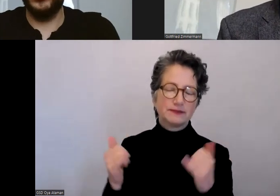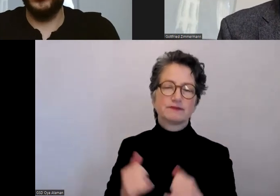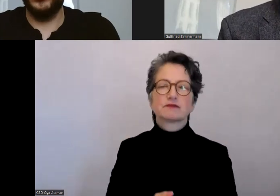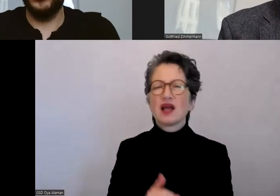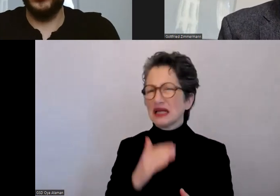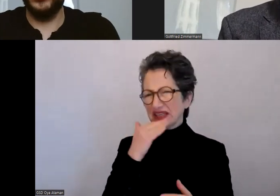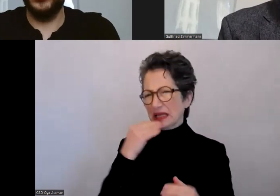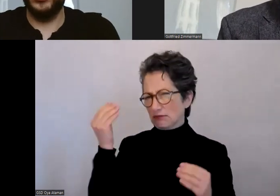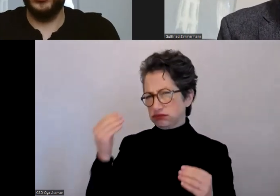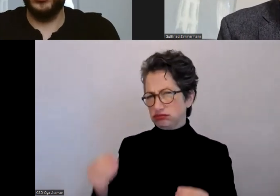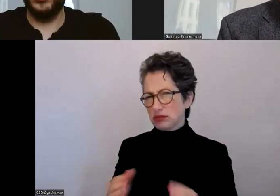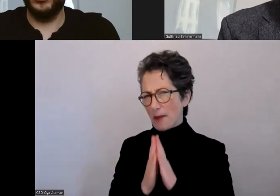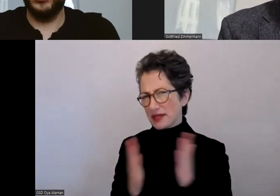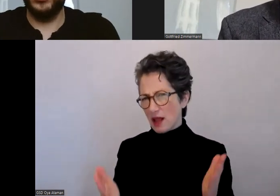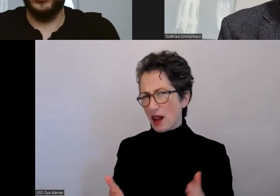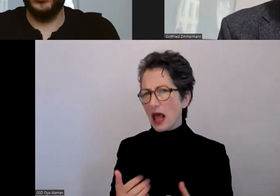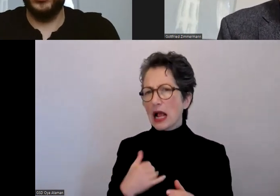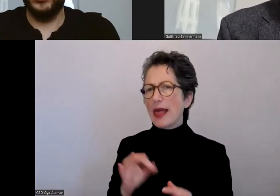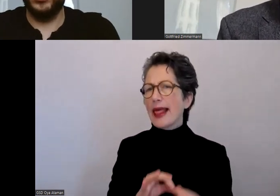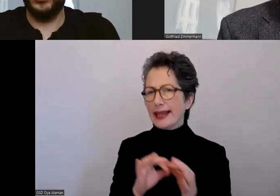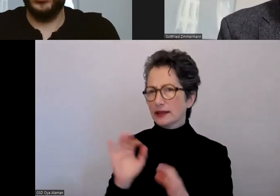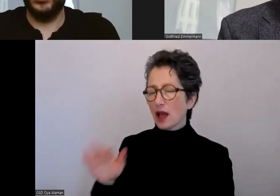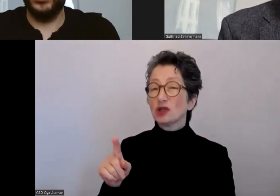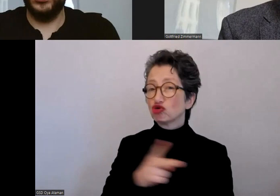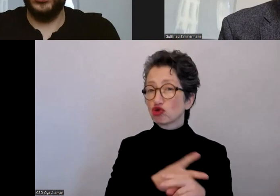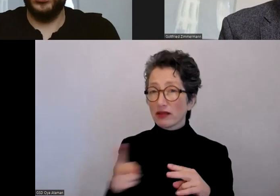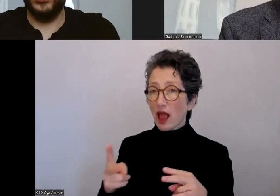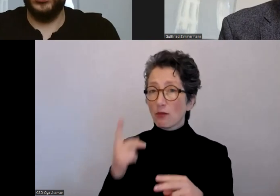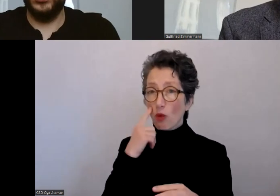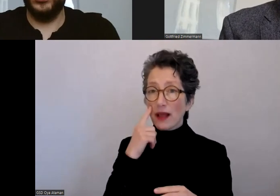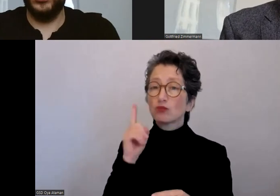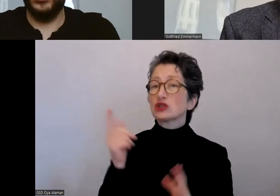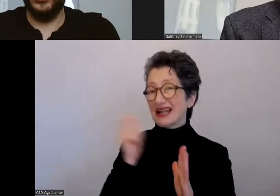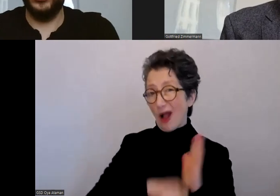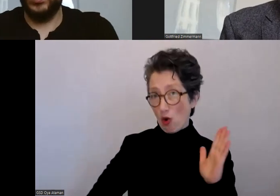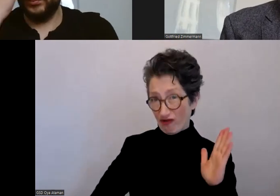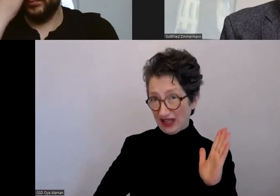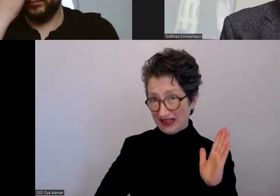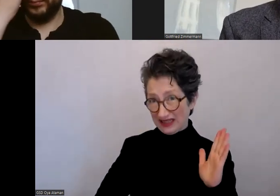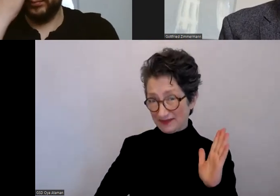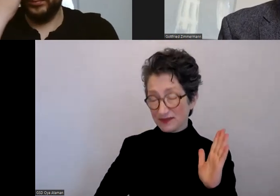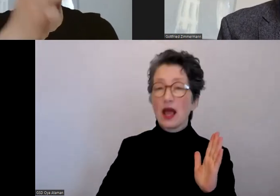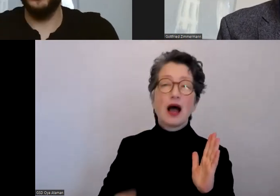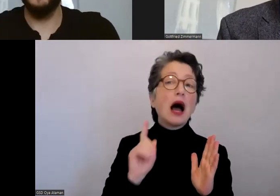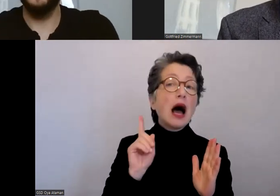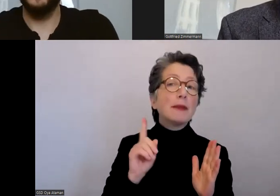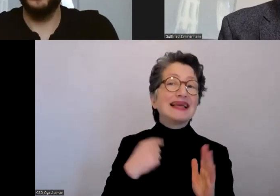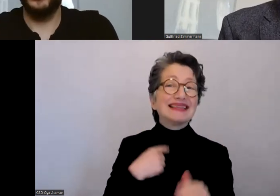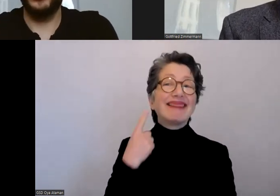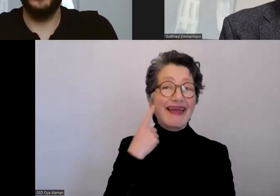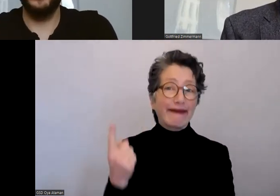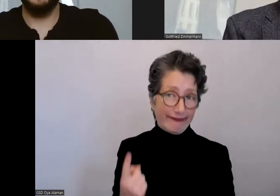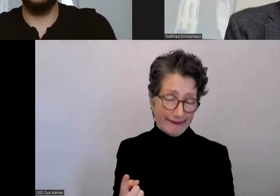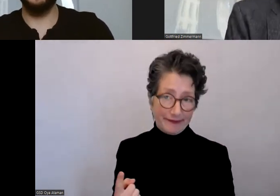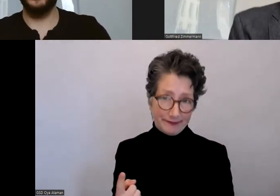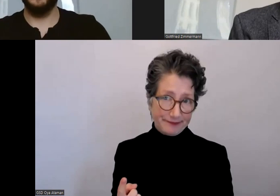noch einstellen. Diese Standards muss man im Moment käuflich erwerben. Ich gehe aber davon aus,